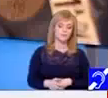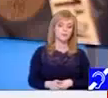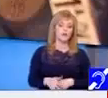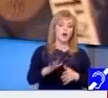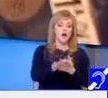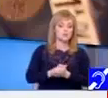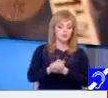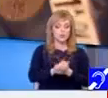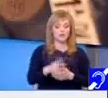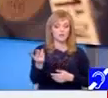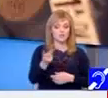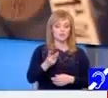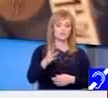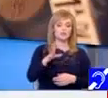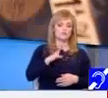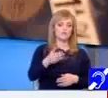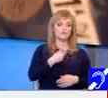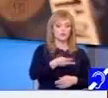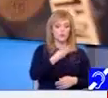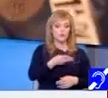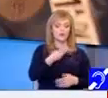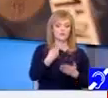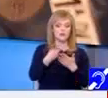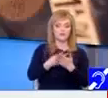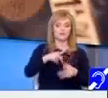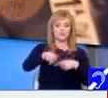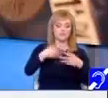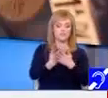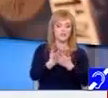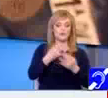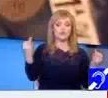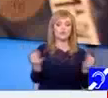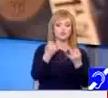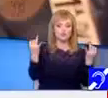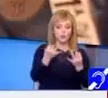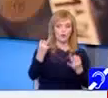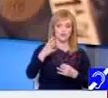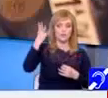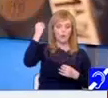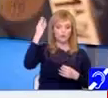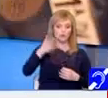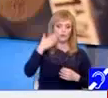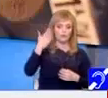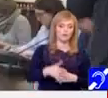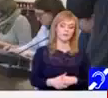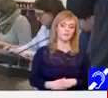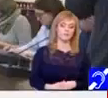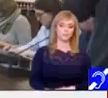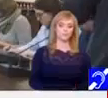din Chișinău își propun realizarea traseului istoric România-Republica Moldova, zona Cernăuț, printr-o caravană de film românesc.